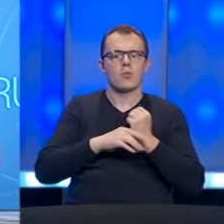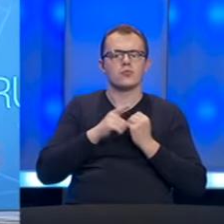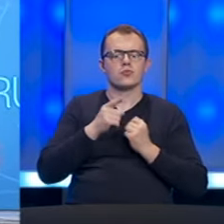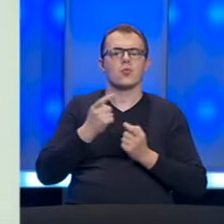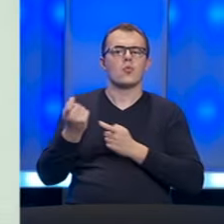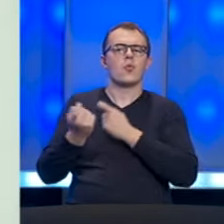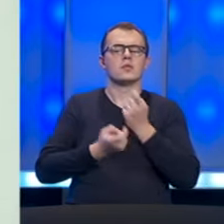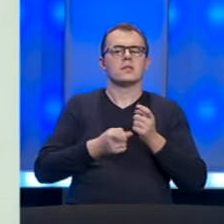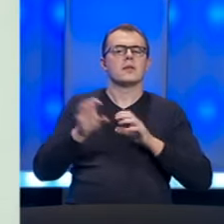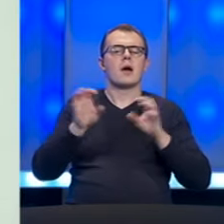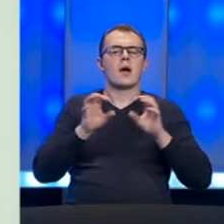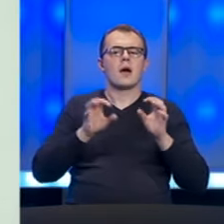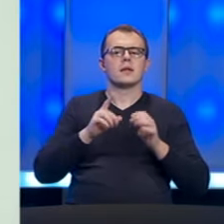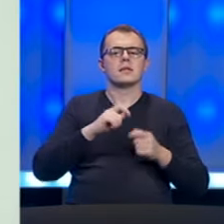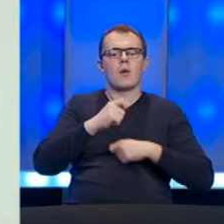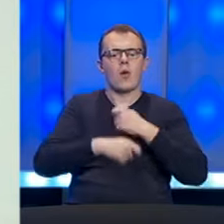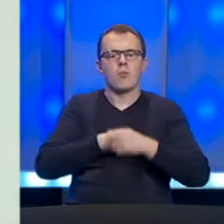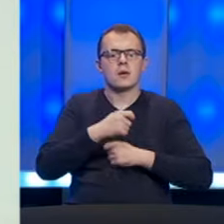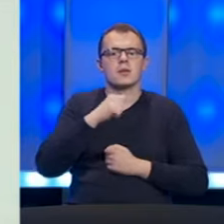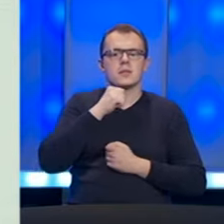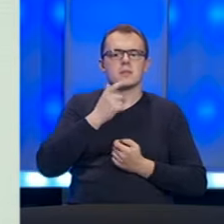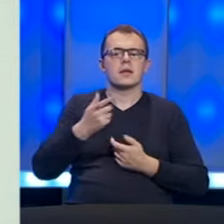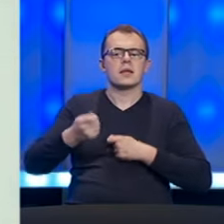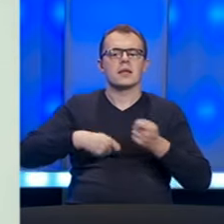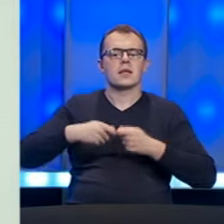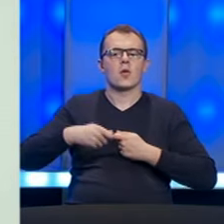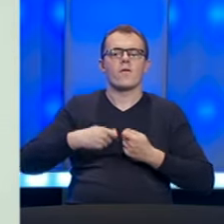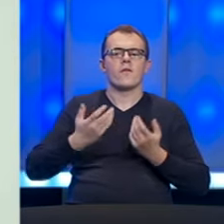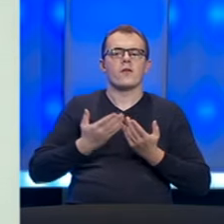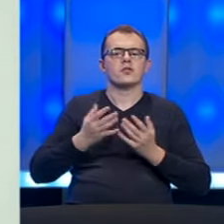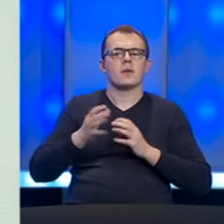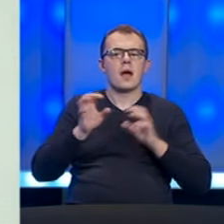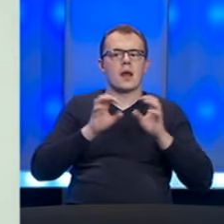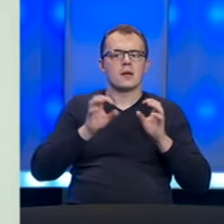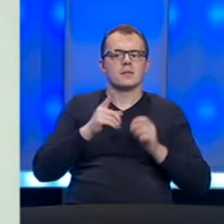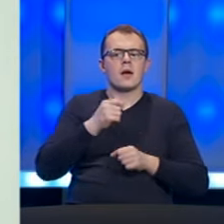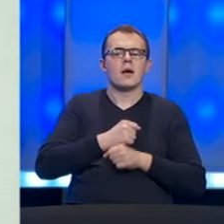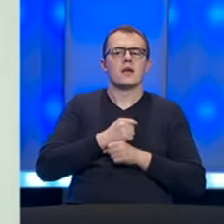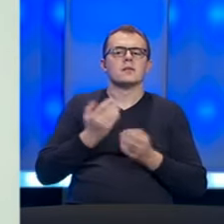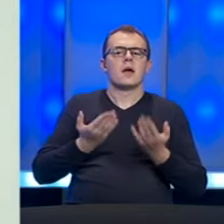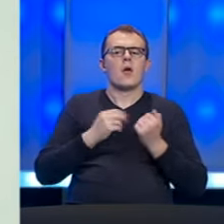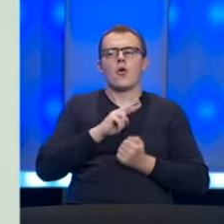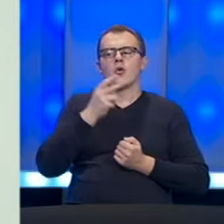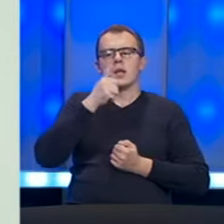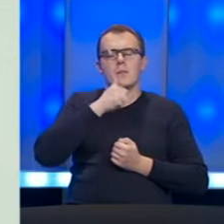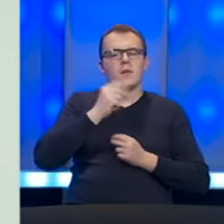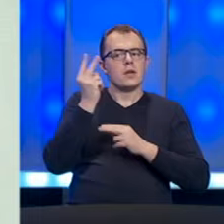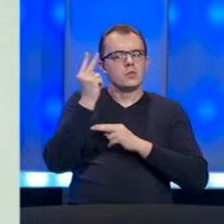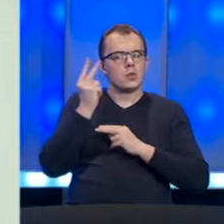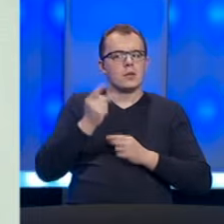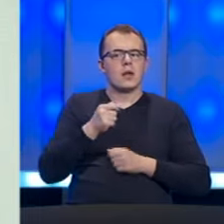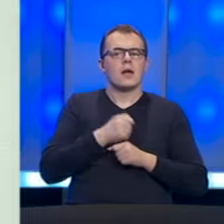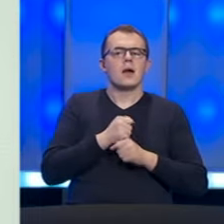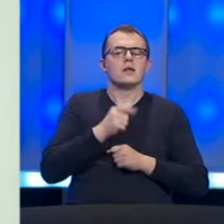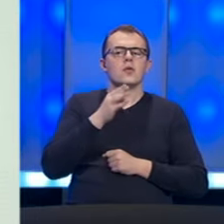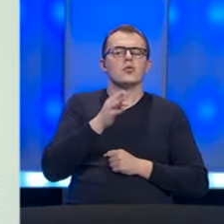ugostiteljskim radnicima, obrtnicima i trgovačkim radnicima, radi se kao i ostalim privrednim subjektima. Radi